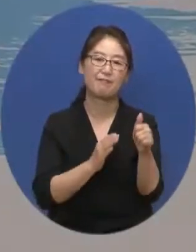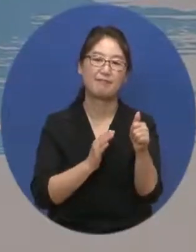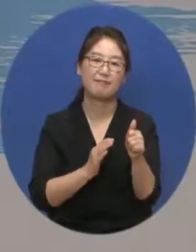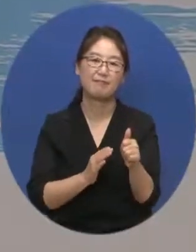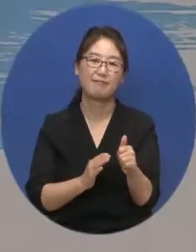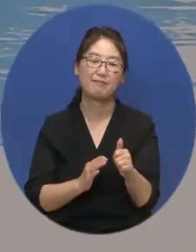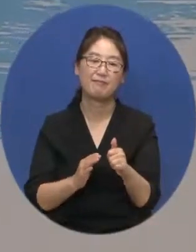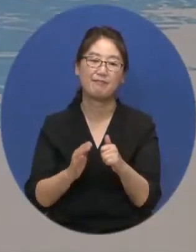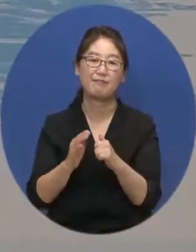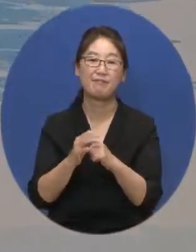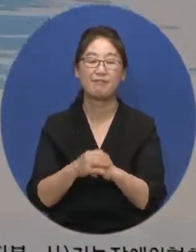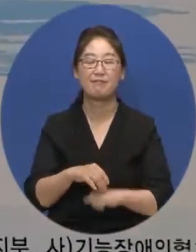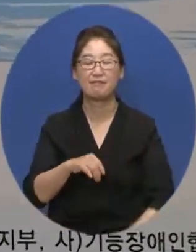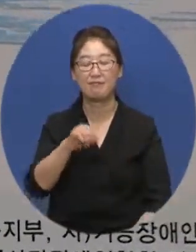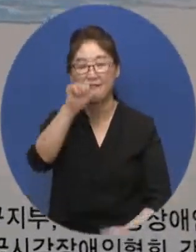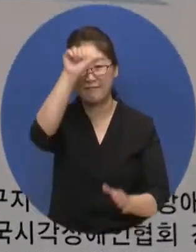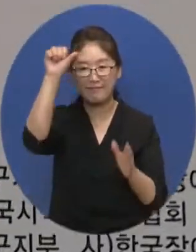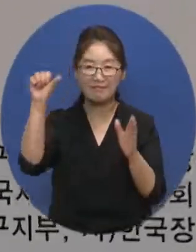아,